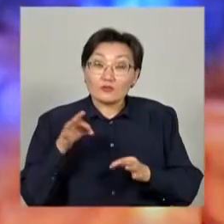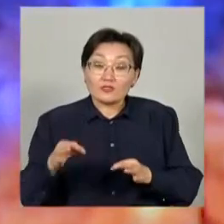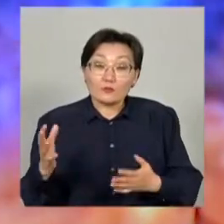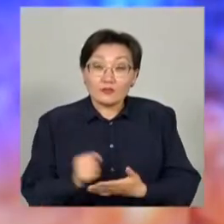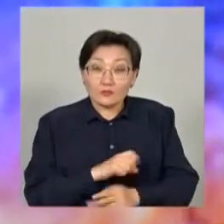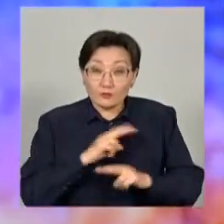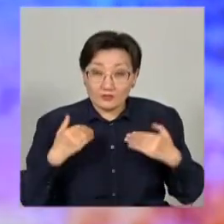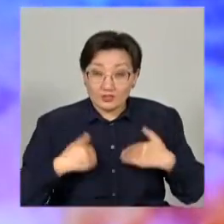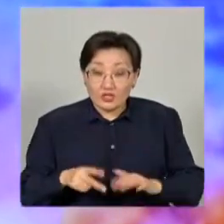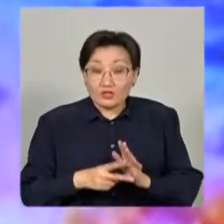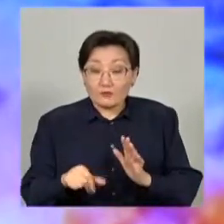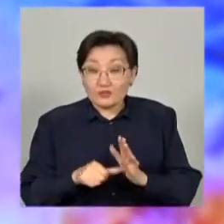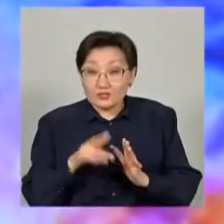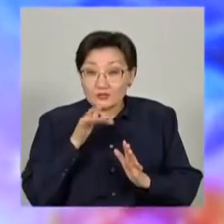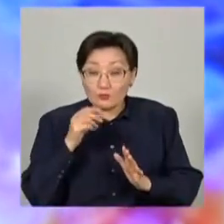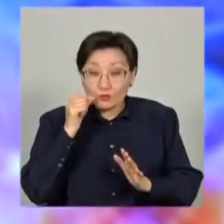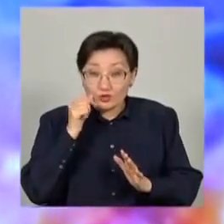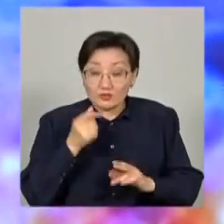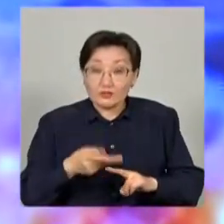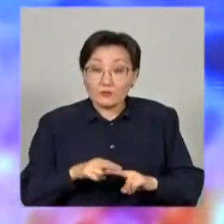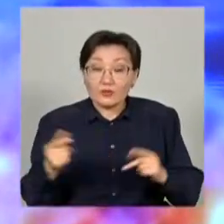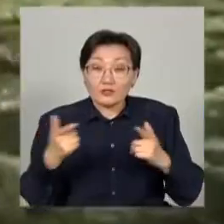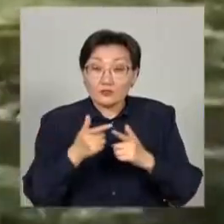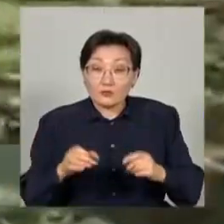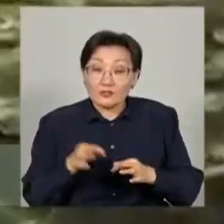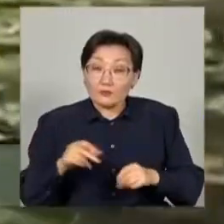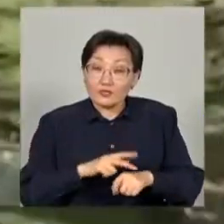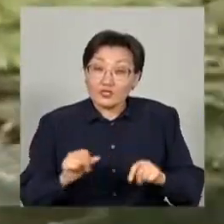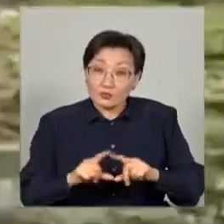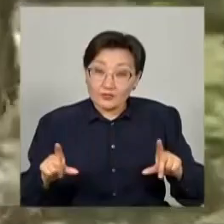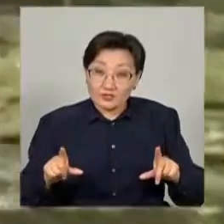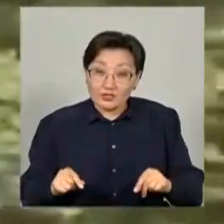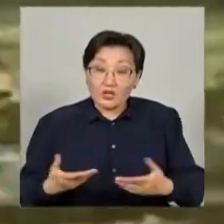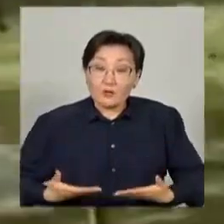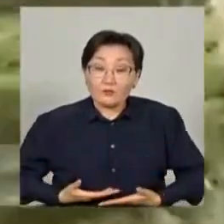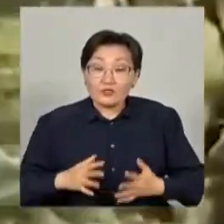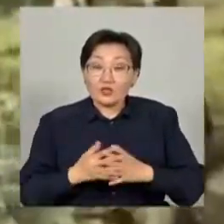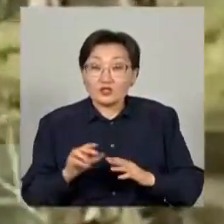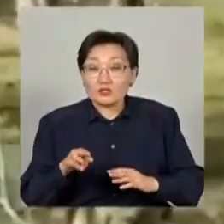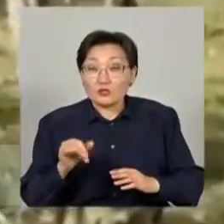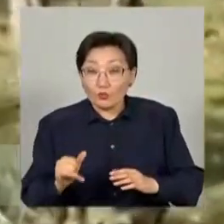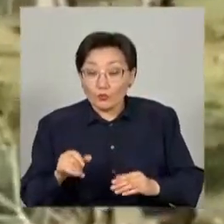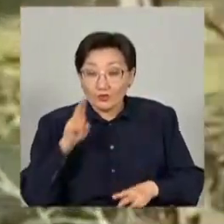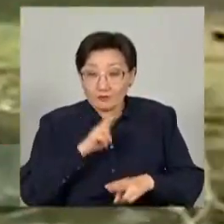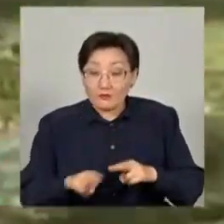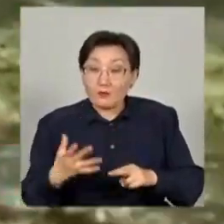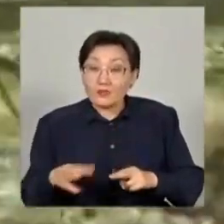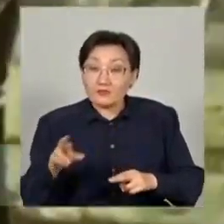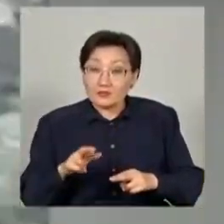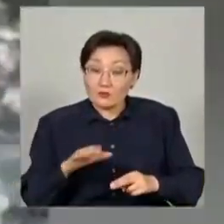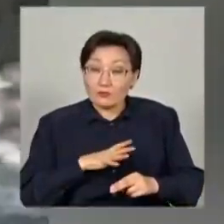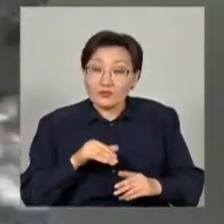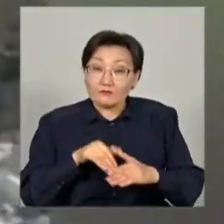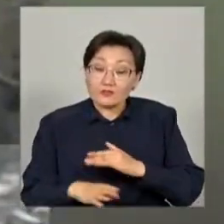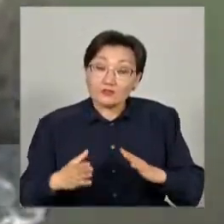нашли тело 76-летнего мужчины. Как сообщили в областном департаменте полиции, житель села Кызылту пропал 5 января. Он вышел